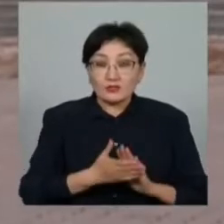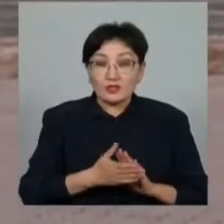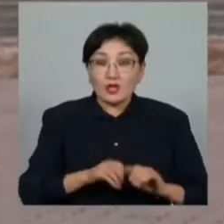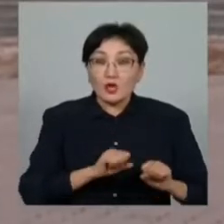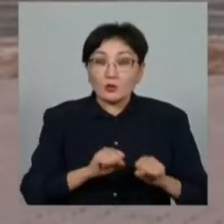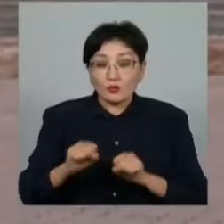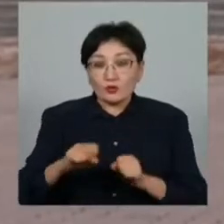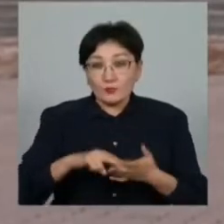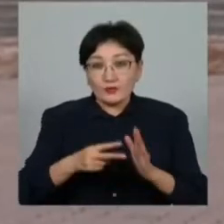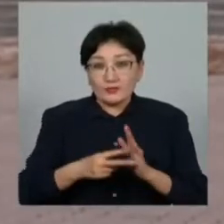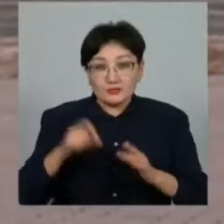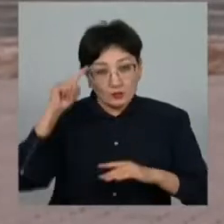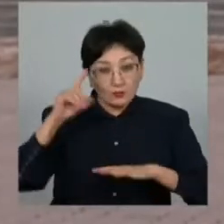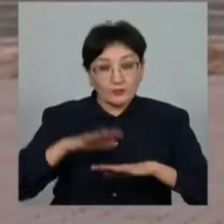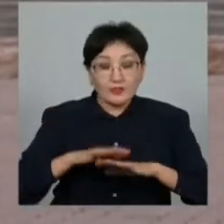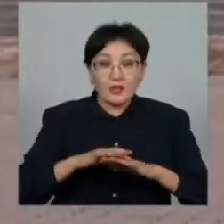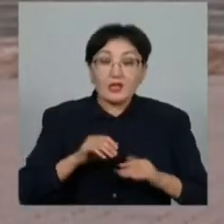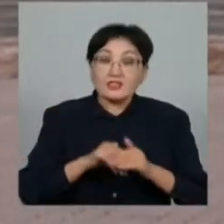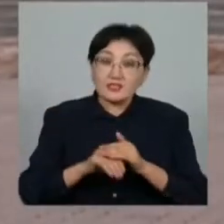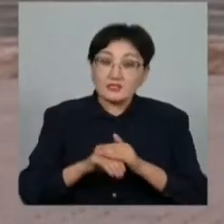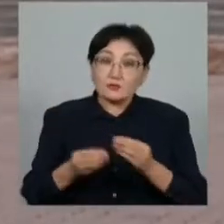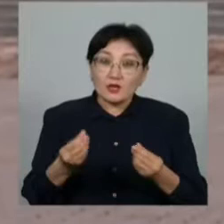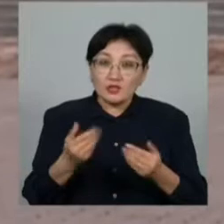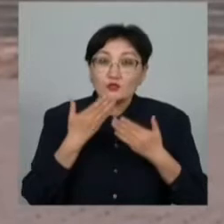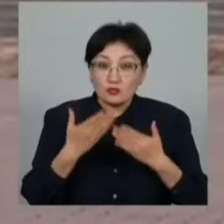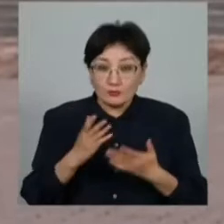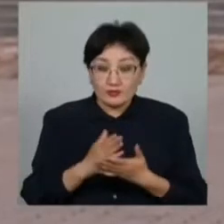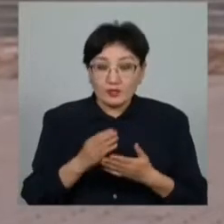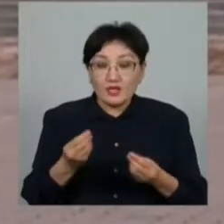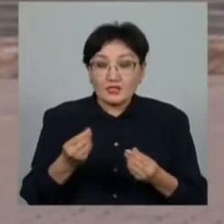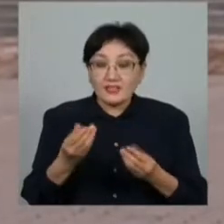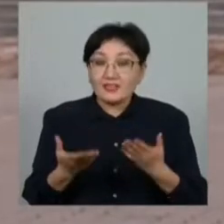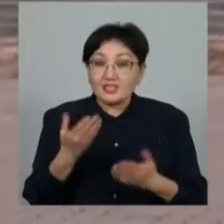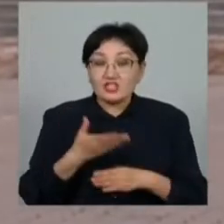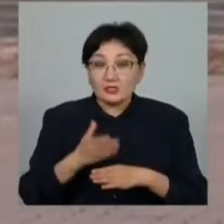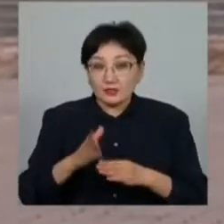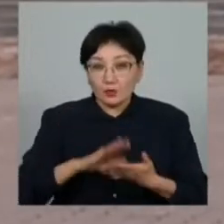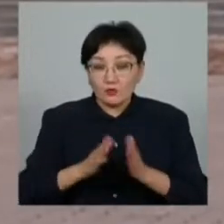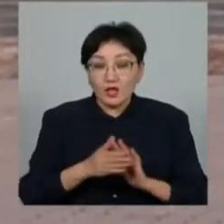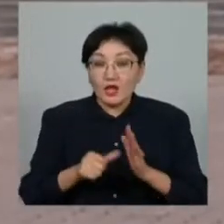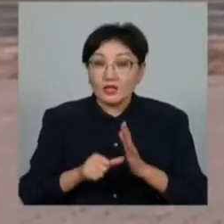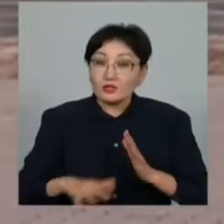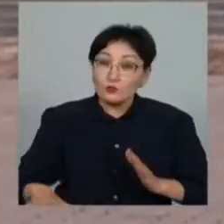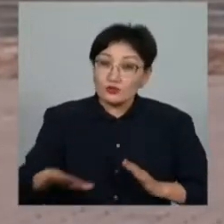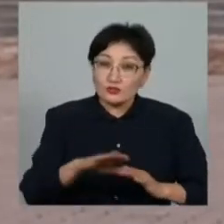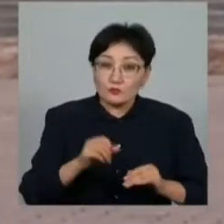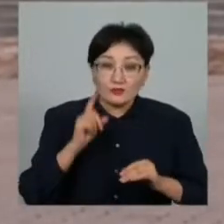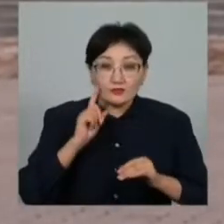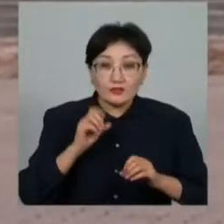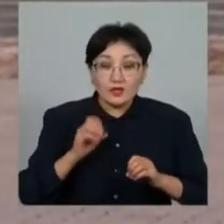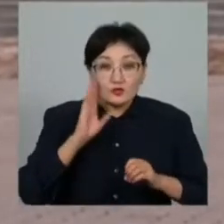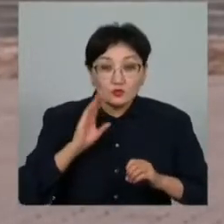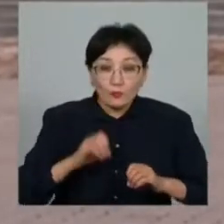мақсатында әкім резервінен ақша қаражатын сұрап жатырмыз. Бұйырса ақша қаражат бөлінген жағдайда 6 учаске бойынша су басу